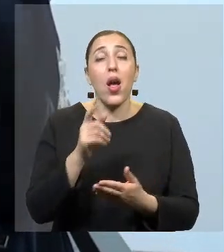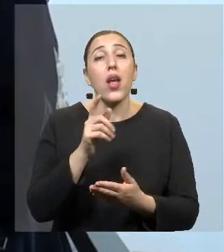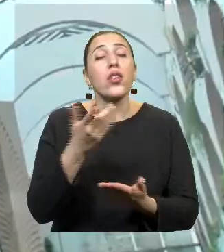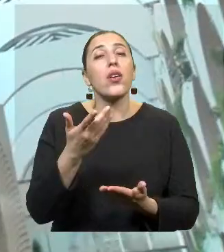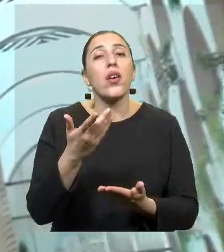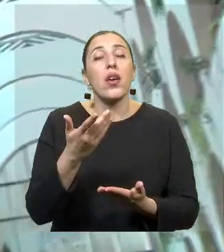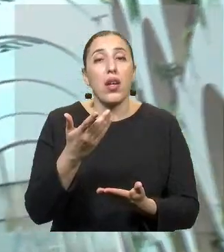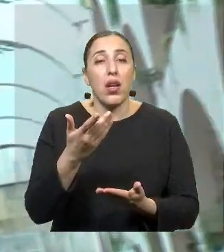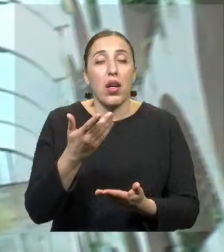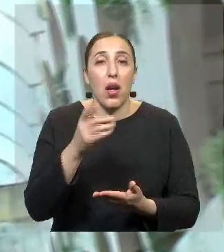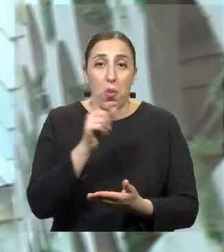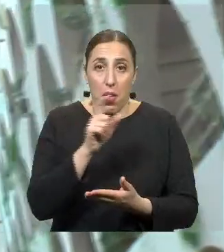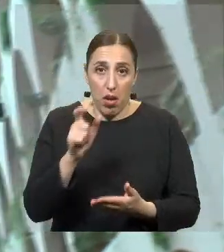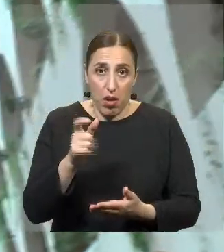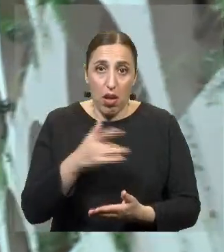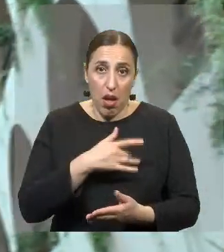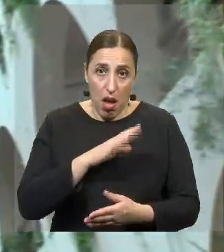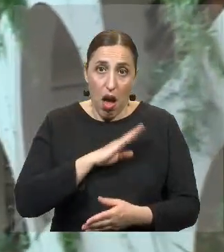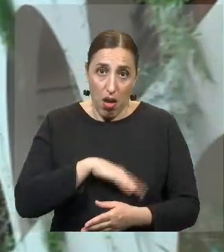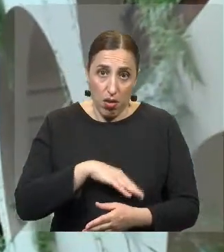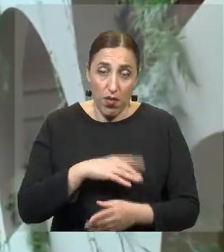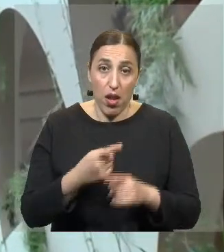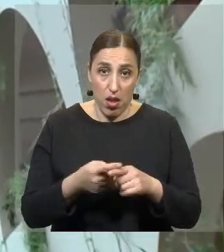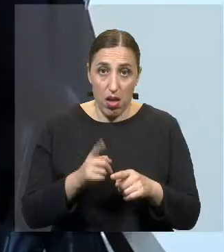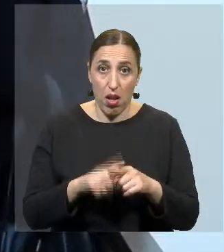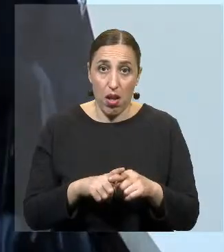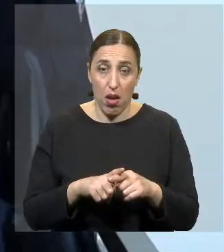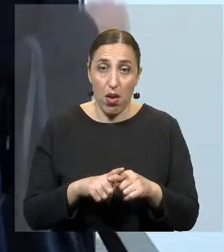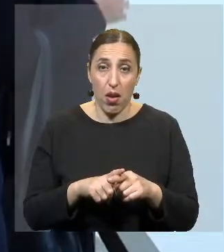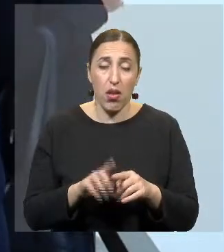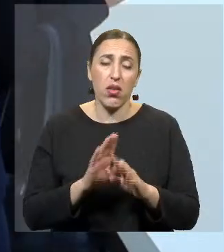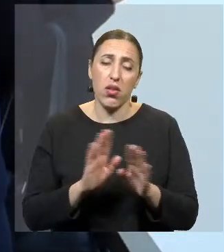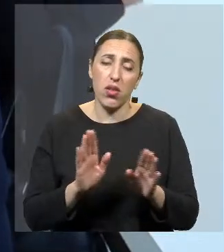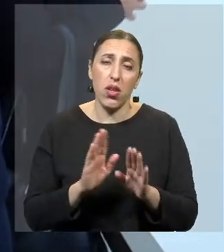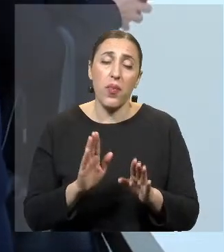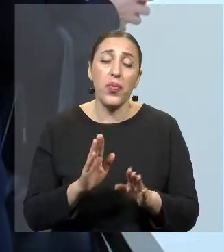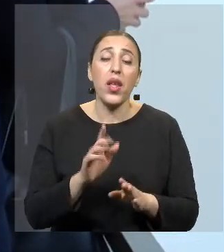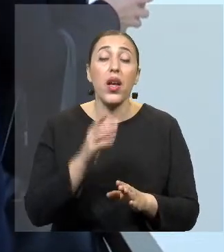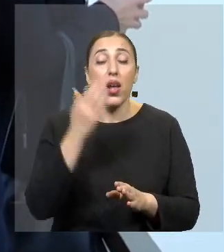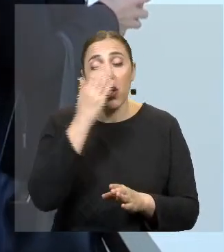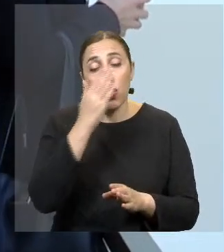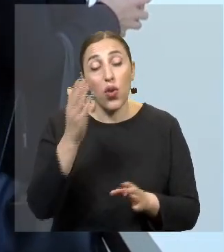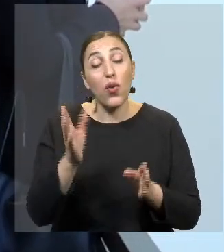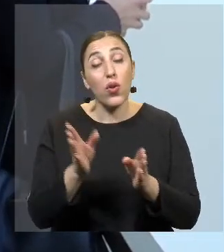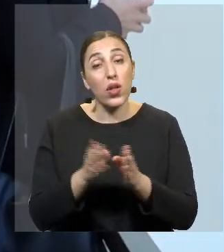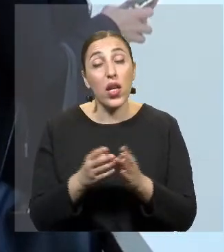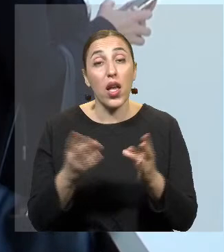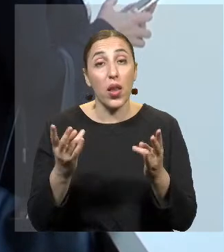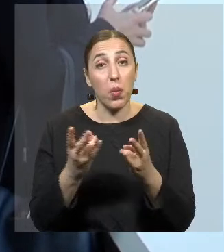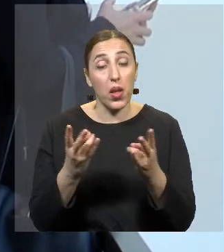Ես այդպես շայի ձևակերպի, կարծում եմ կաղակացիների հետ պետք ավելի ճիշտ